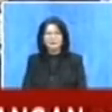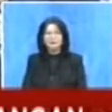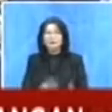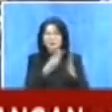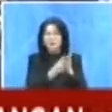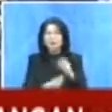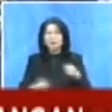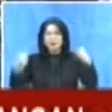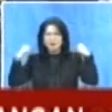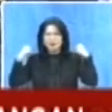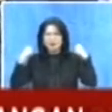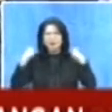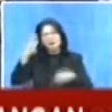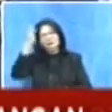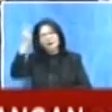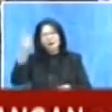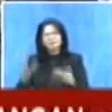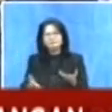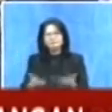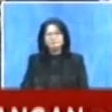Anggaran kesehatan direncanakan sebesar